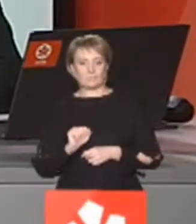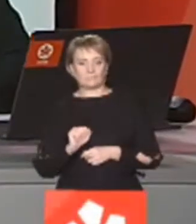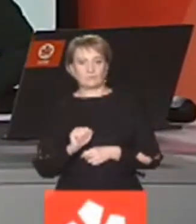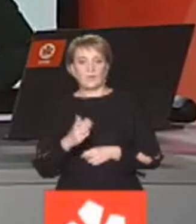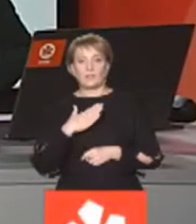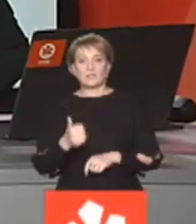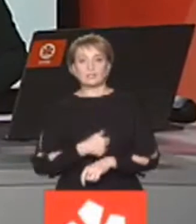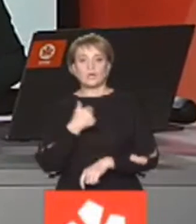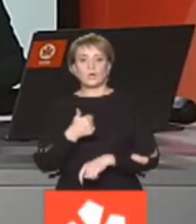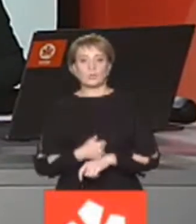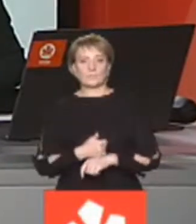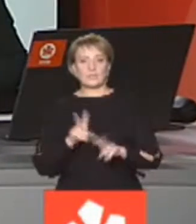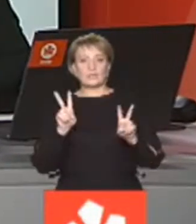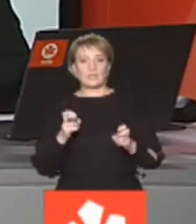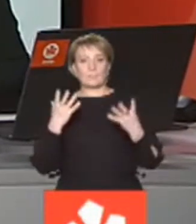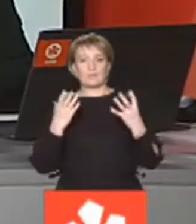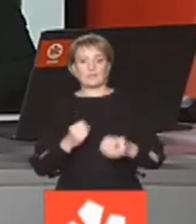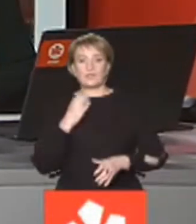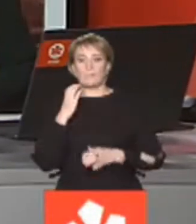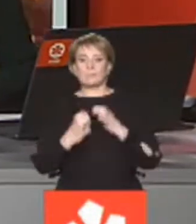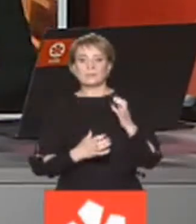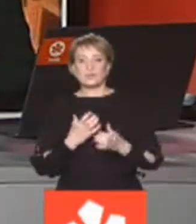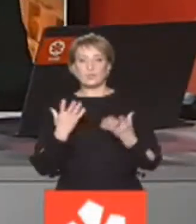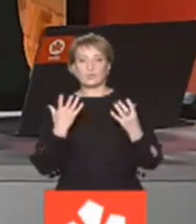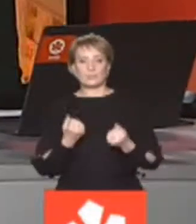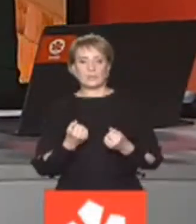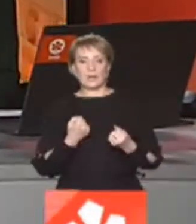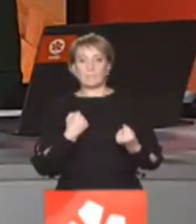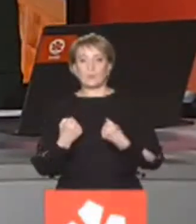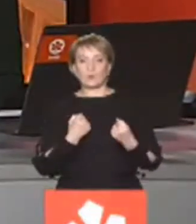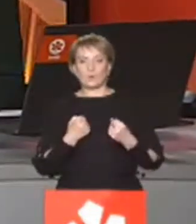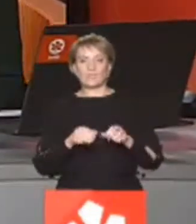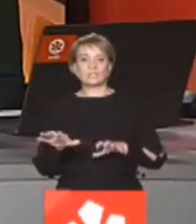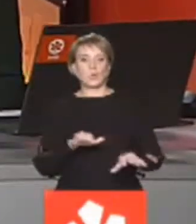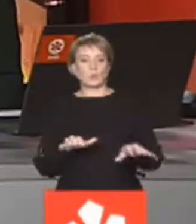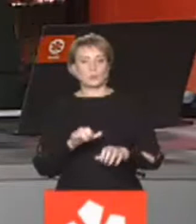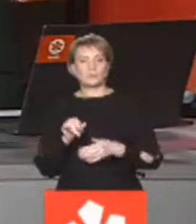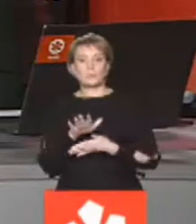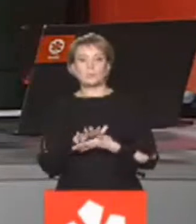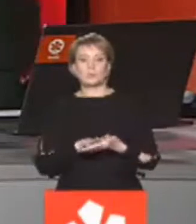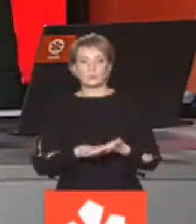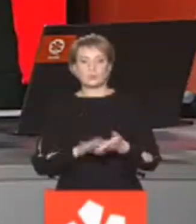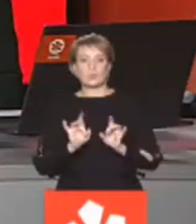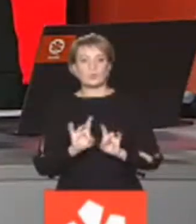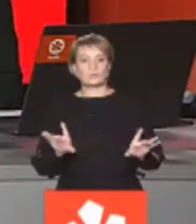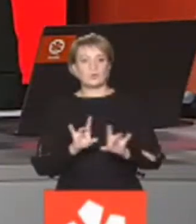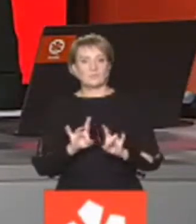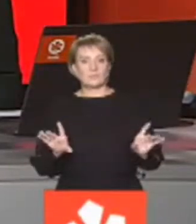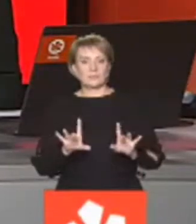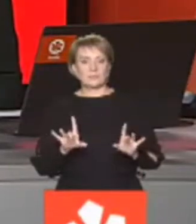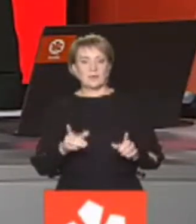Ну і наша головна тема дня – Міжнародний день боротьби з корупцією. Ну і також будемо продовжувати розповідати про підготовку